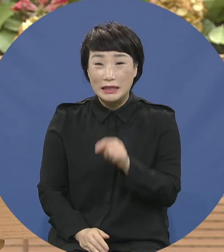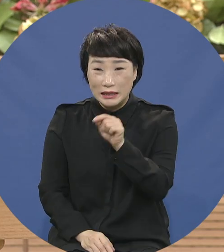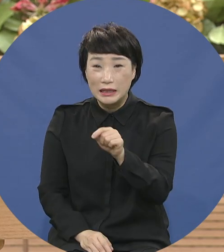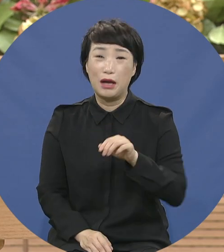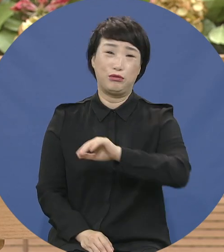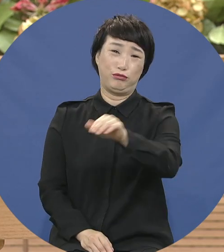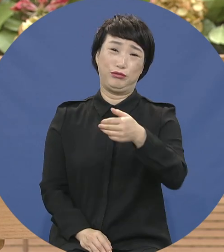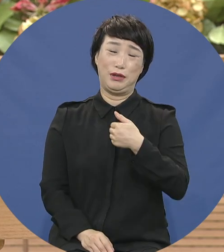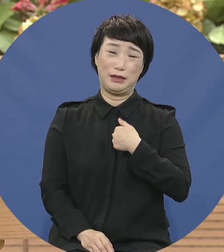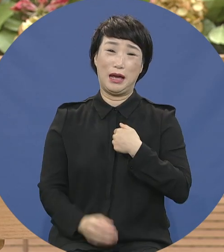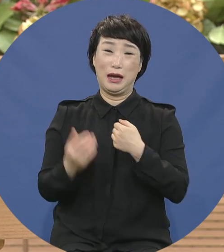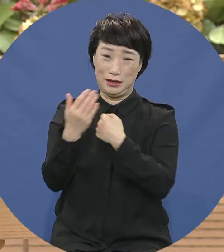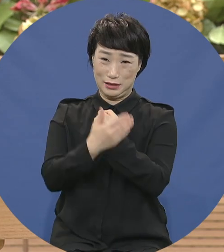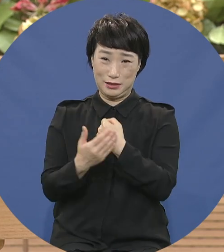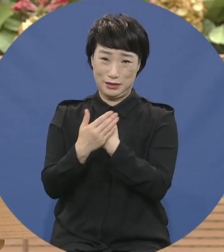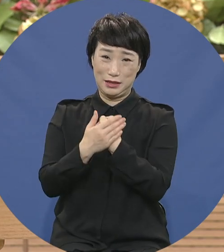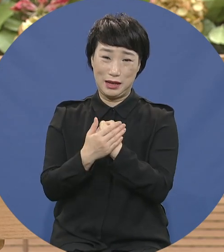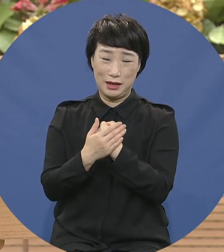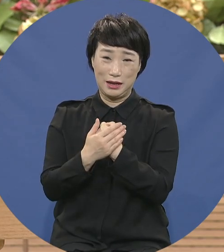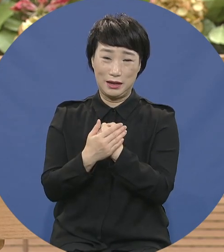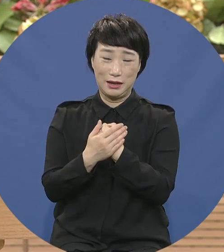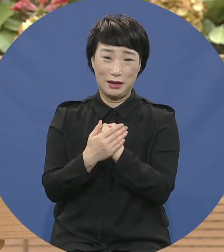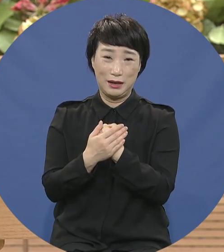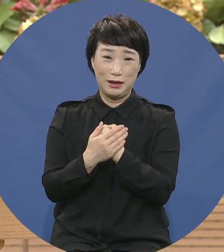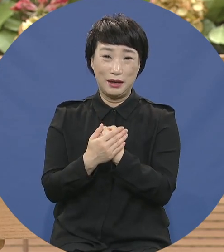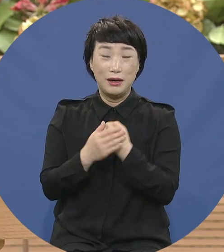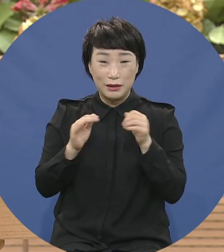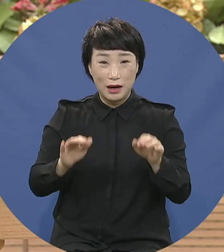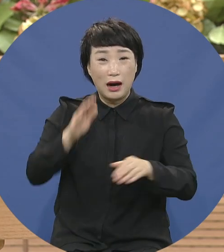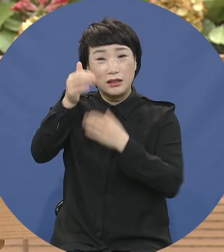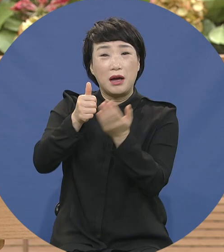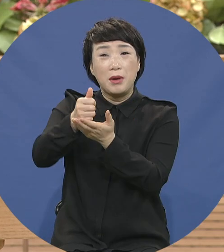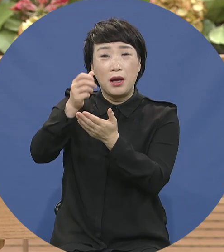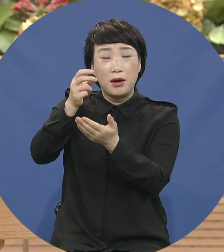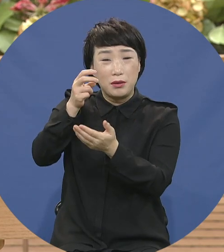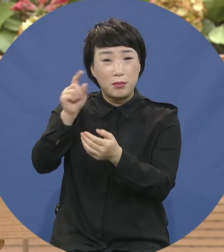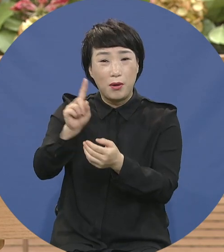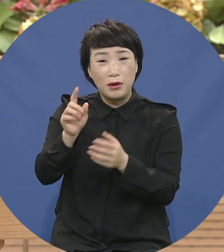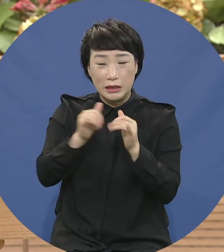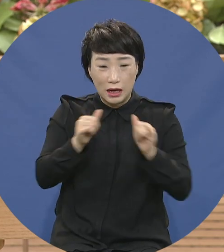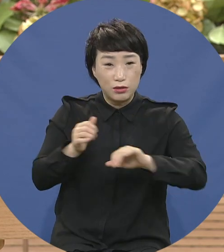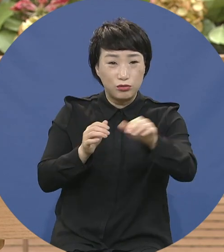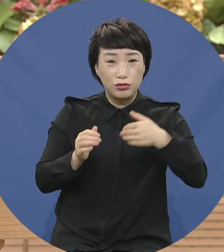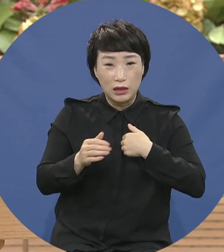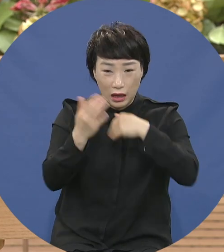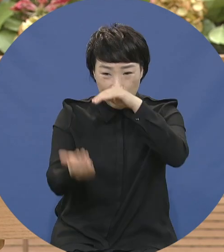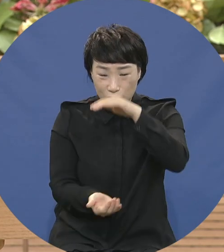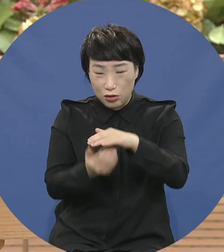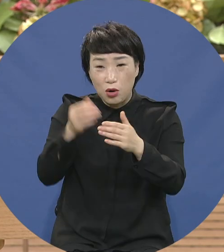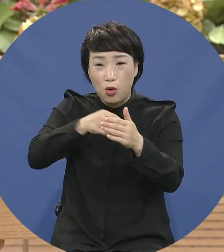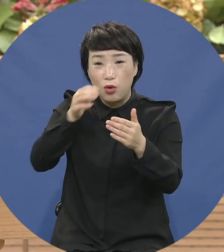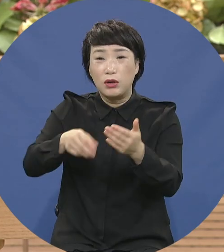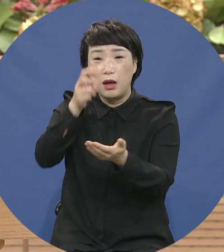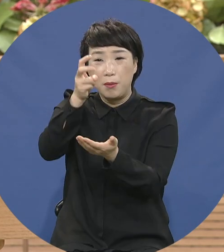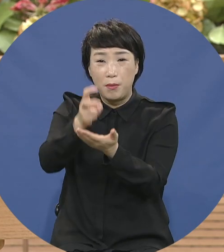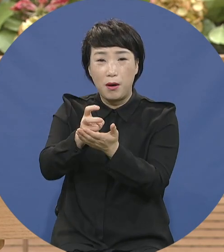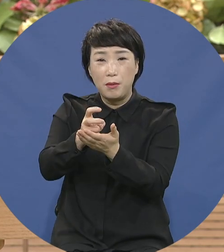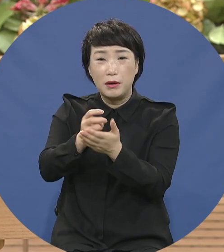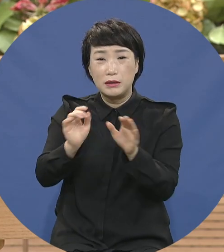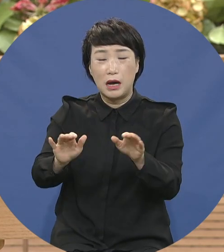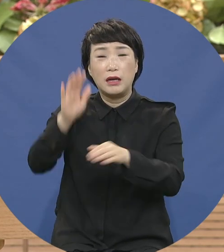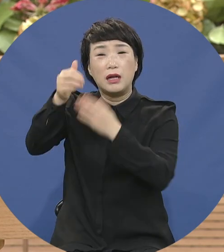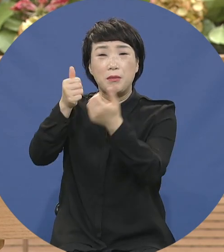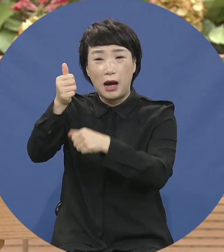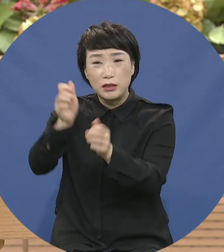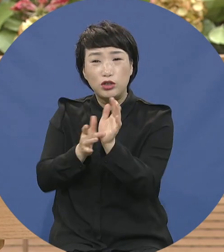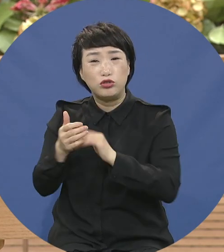이것이 우리에게는 은혜인데, 하나님의 하나님은 인간에게 이루어야 할 공의의 법을